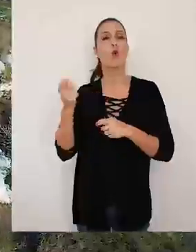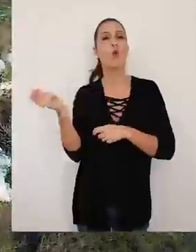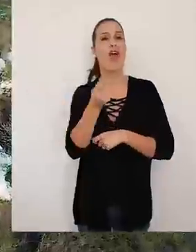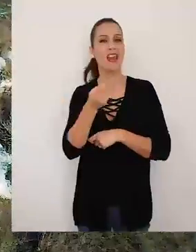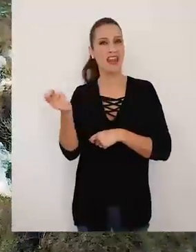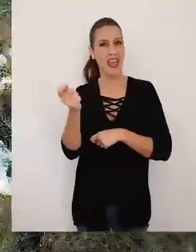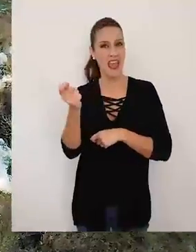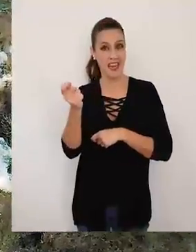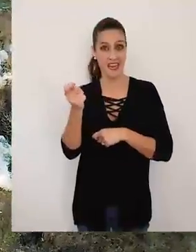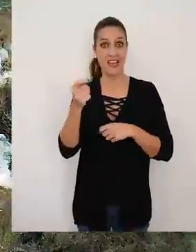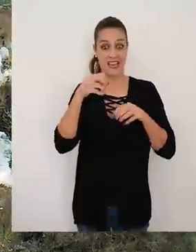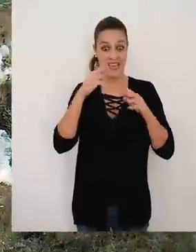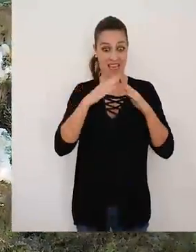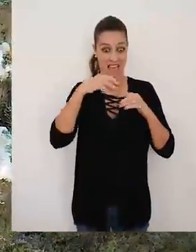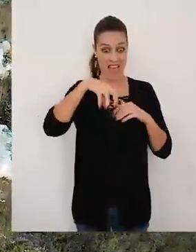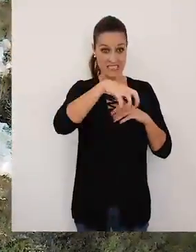abitato.